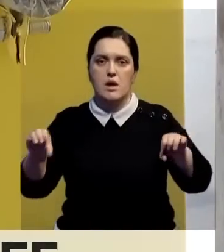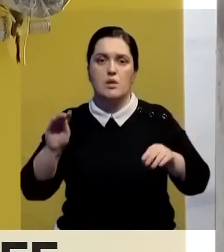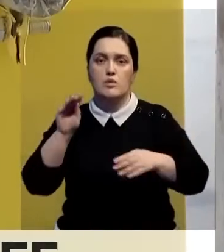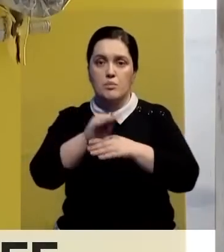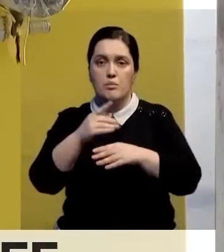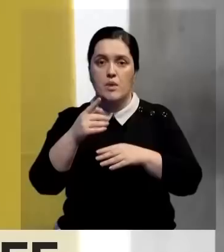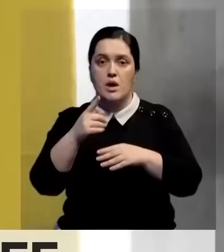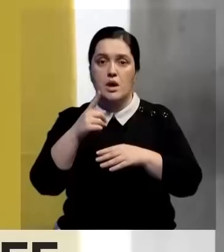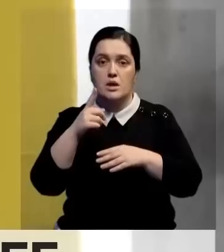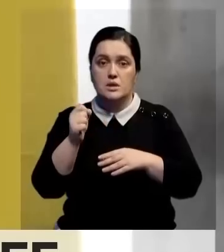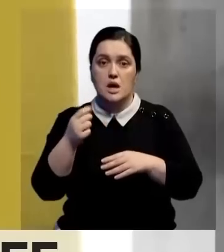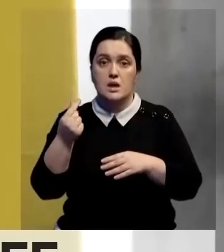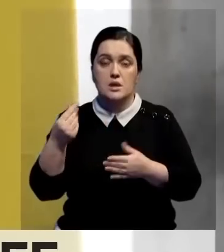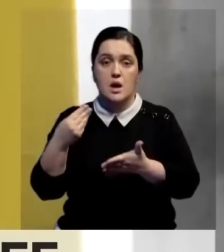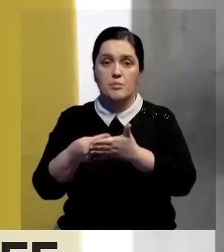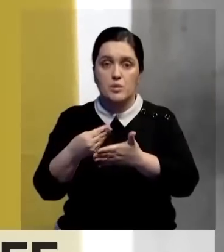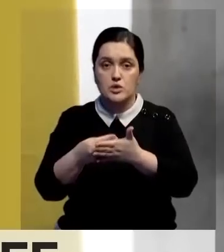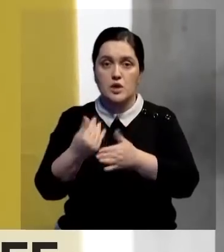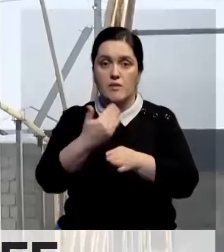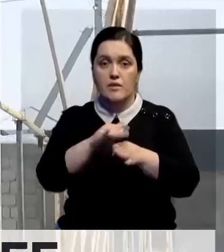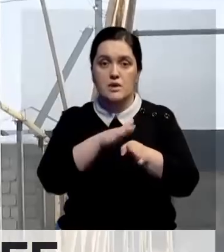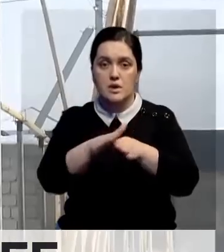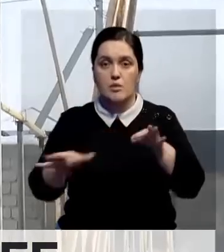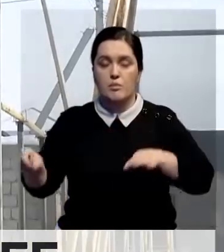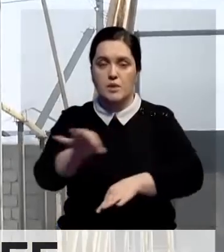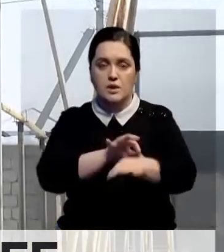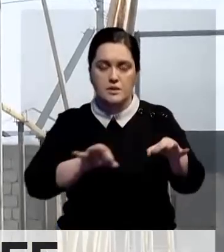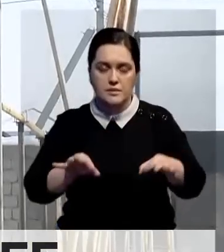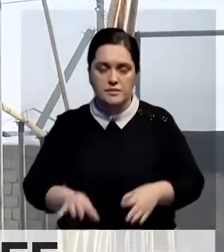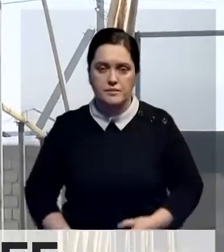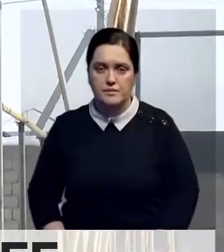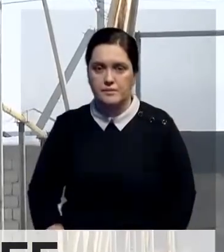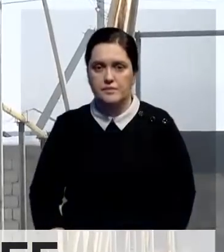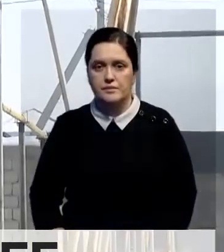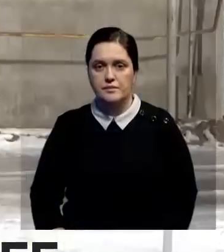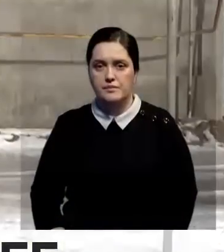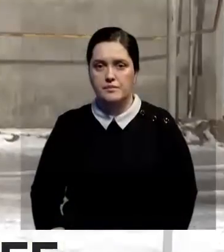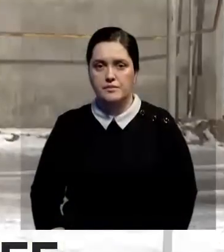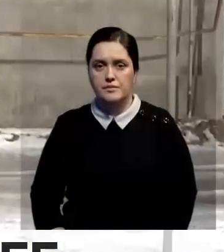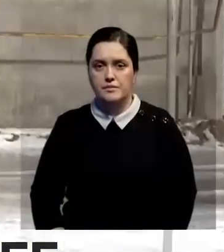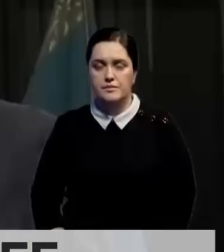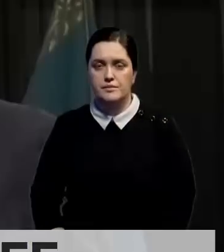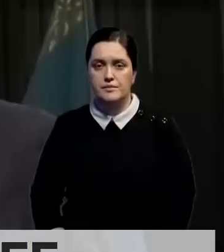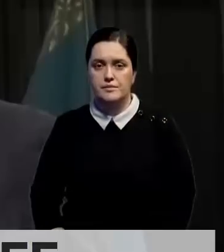под газопровод за счет средств из бюджета, выделенных на реализацию проекта ранее.